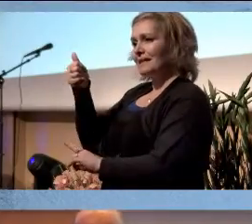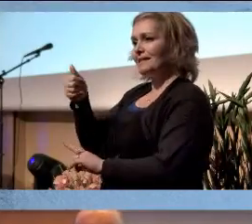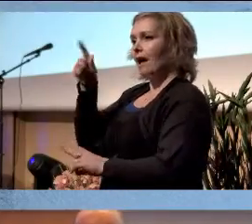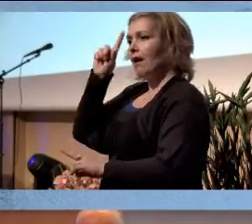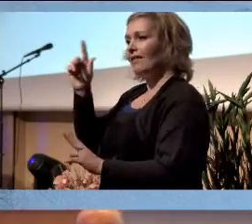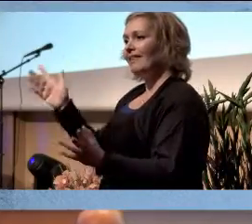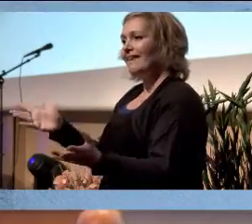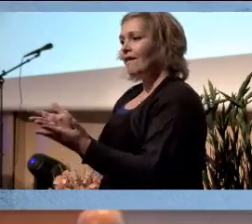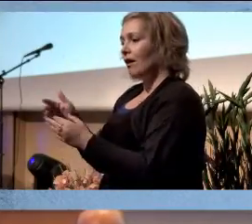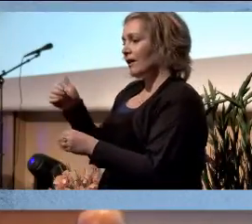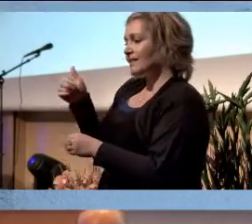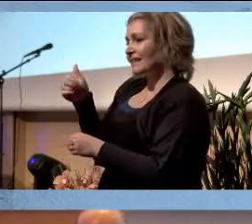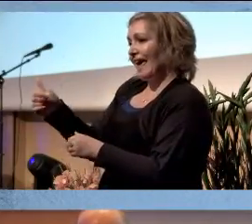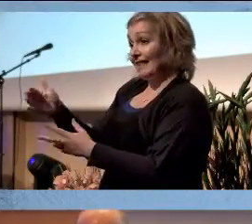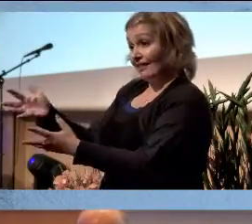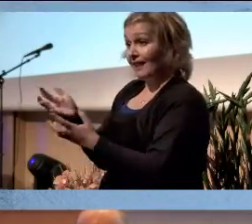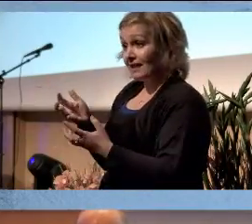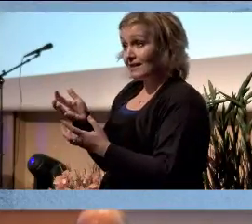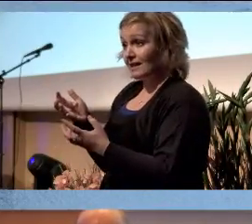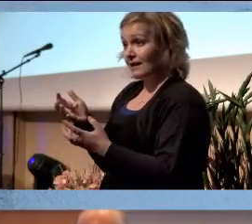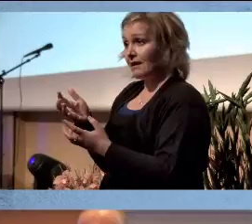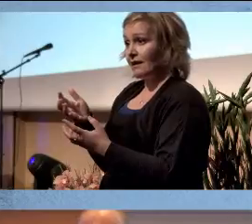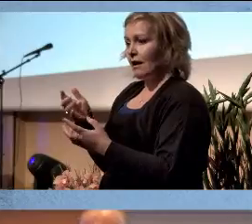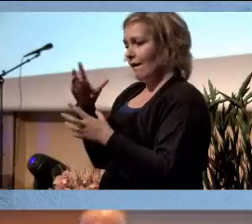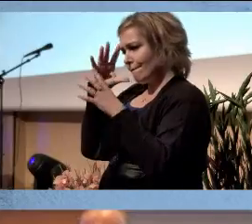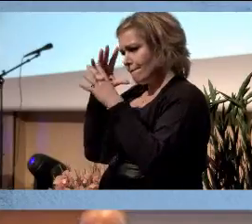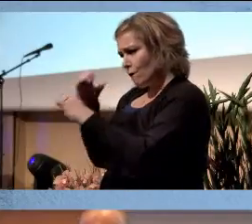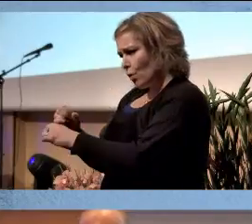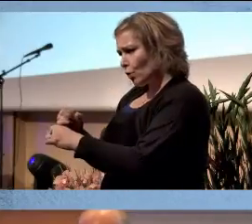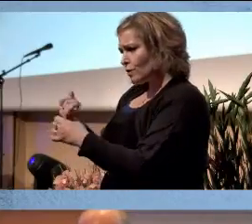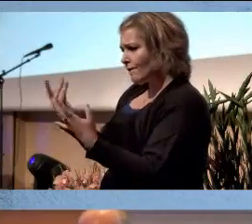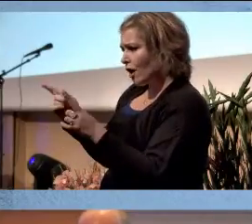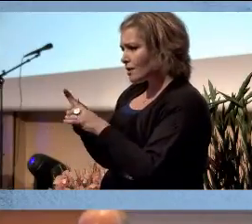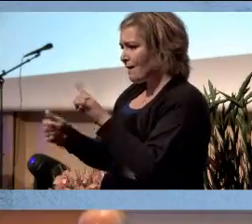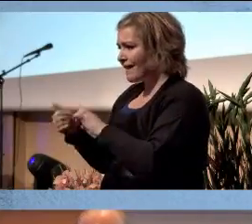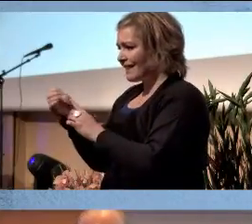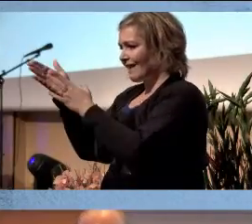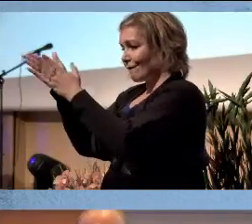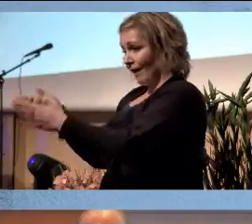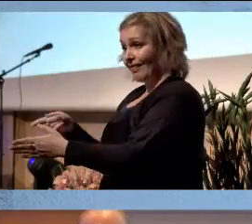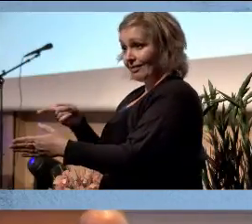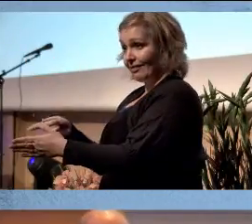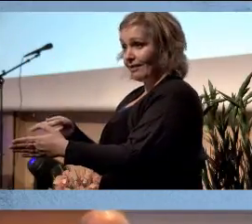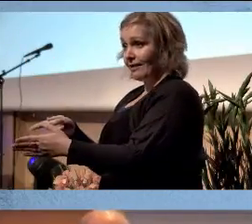å vareta sine egne interesser. Holde fokus på hva som er viktig for den.